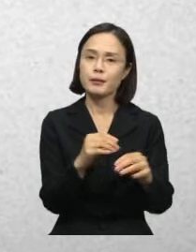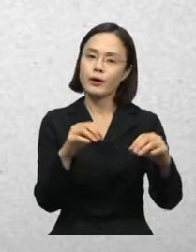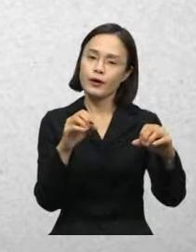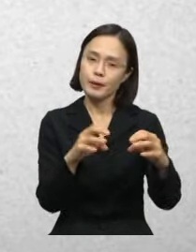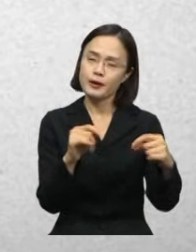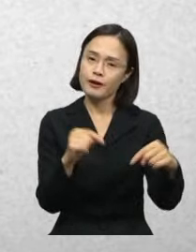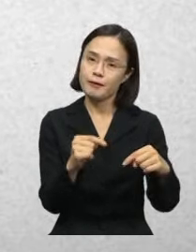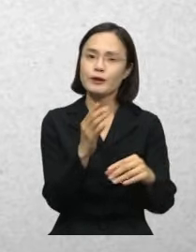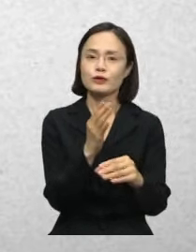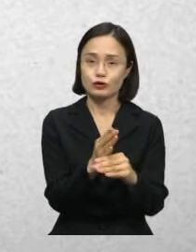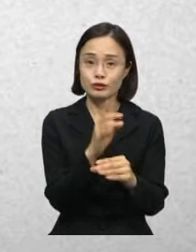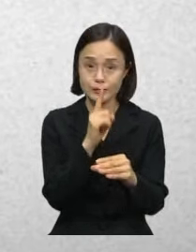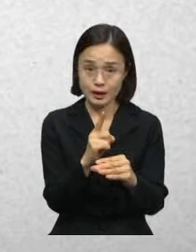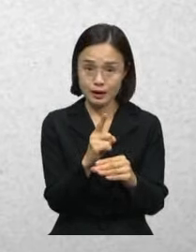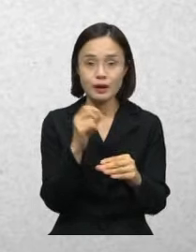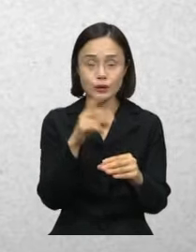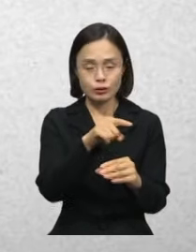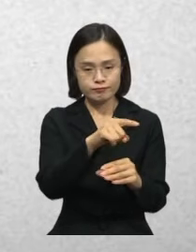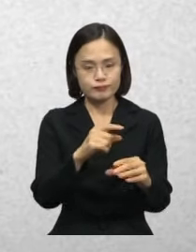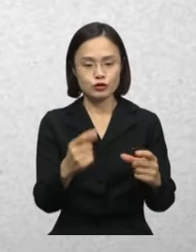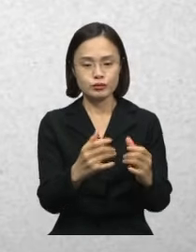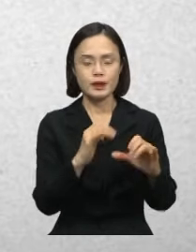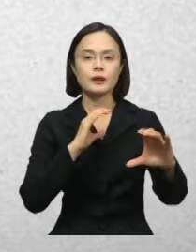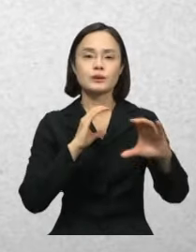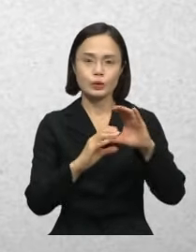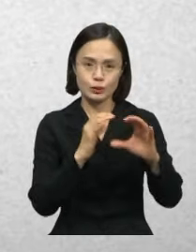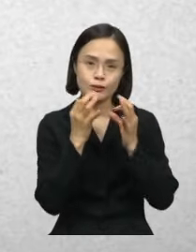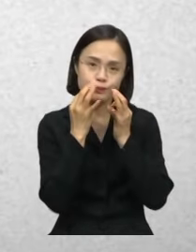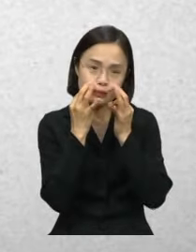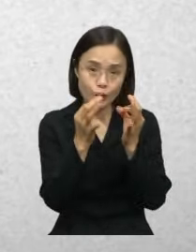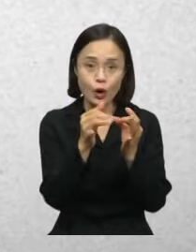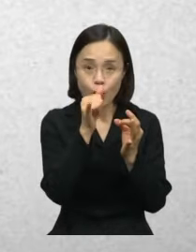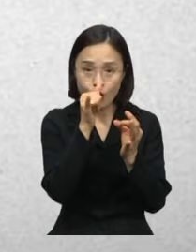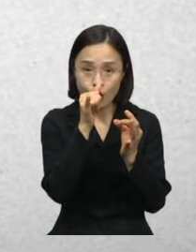열어두고 주민과 소통할 예정이고 의견을 수렴하기 전까지는